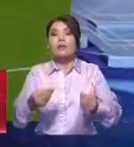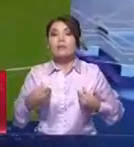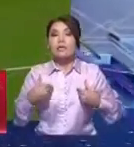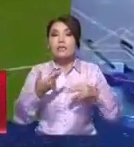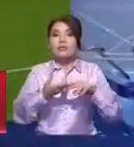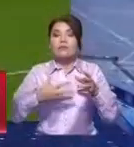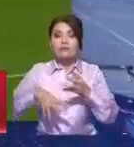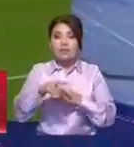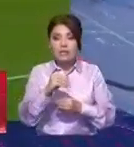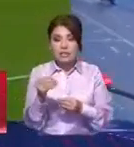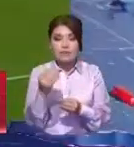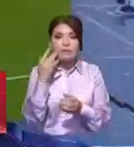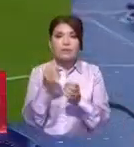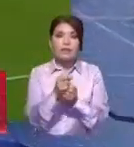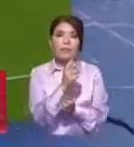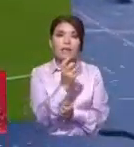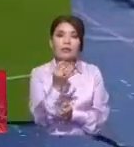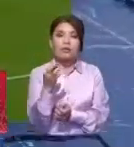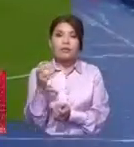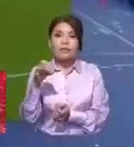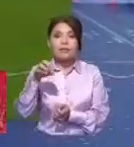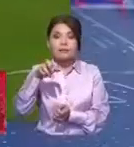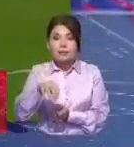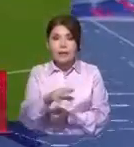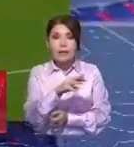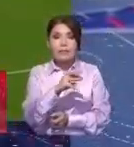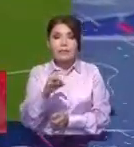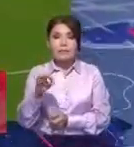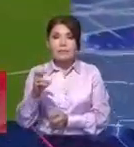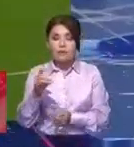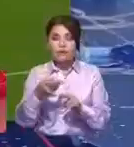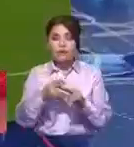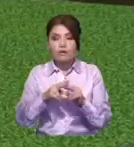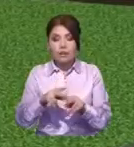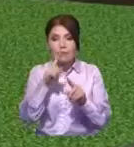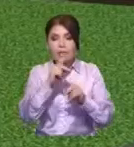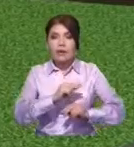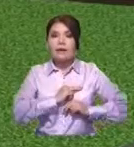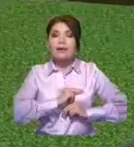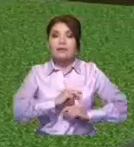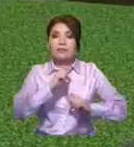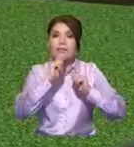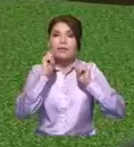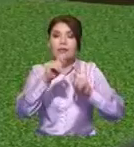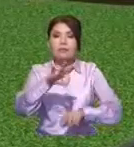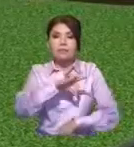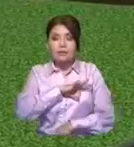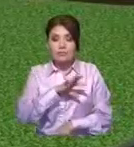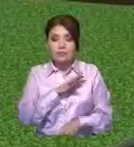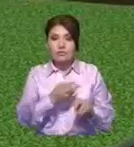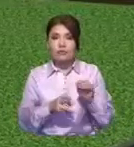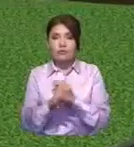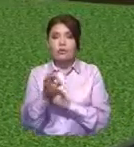Асхат Тағыбергенді, Бахтиор Зайнудиновты және Максим Самородовты ерен еңбек үшін медалімен марапаттады.